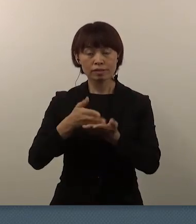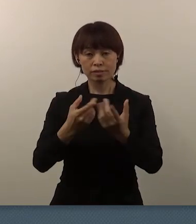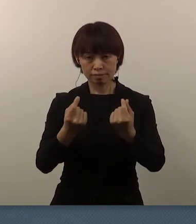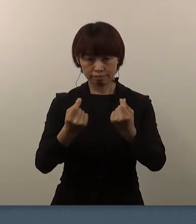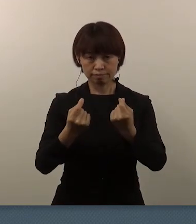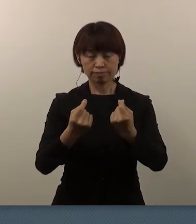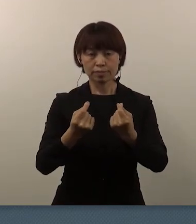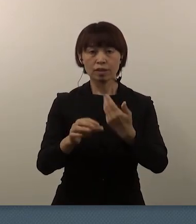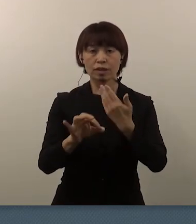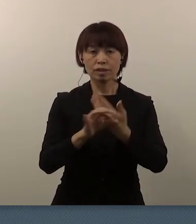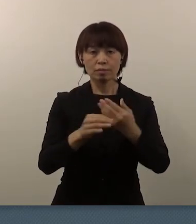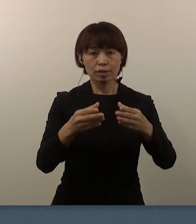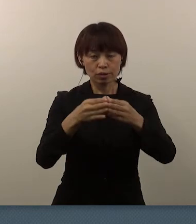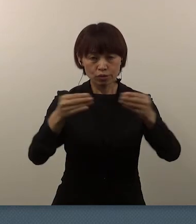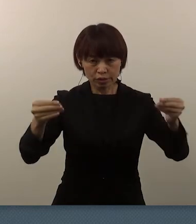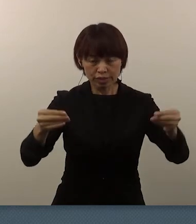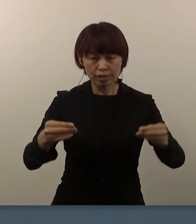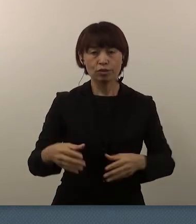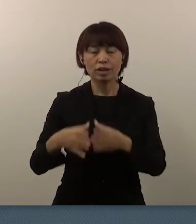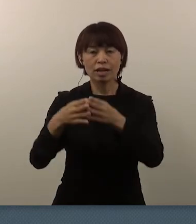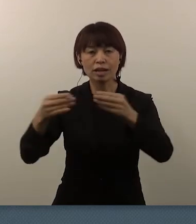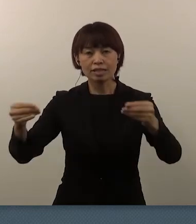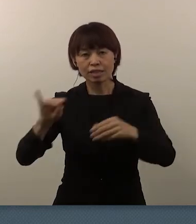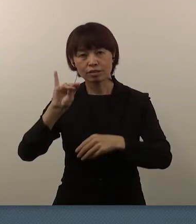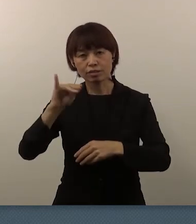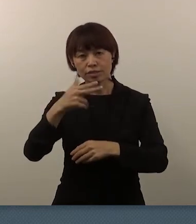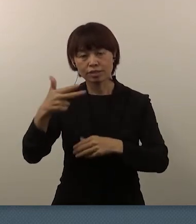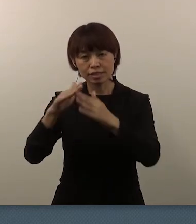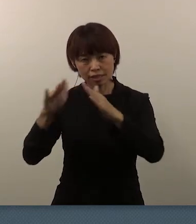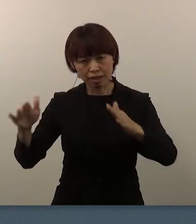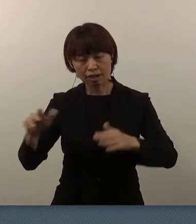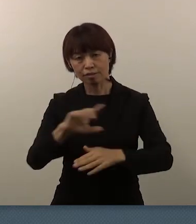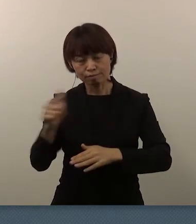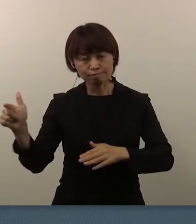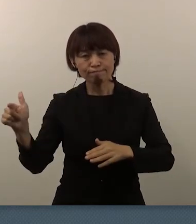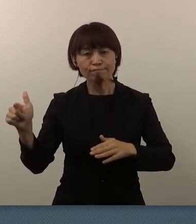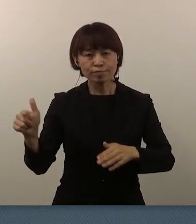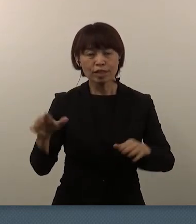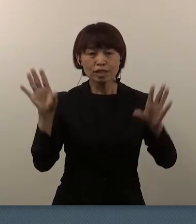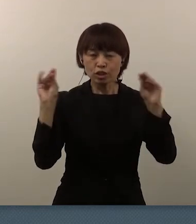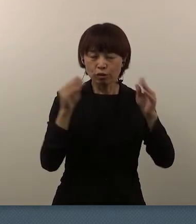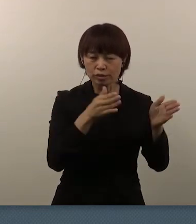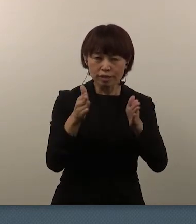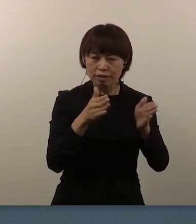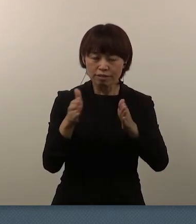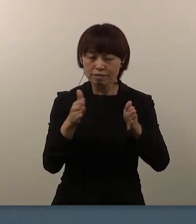えば国であるとかですね、それから全国知事会等と情報を整理してですね、いろんな形で出てくると思